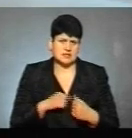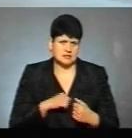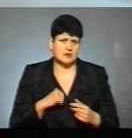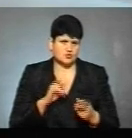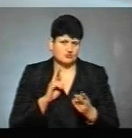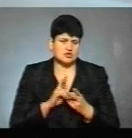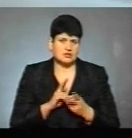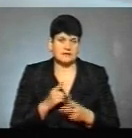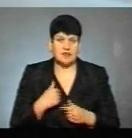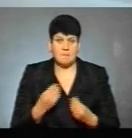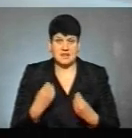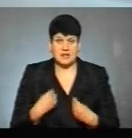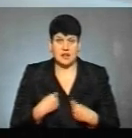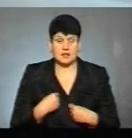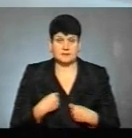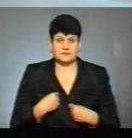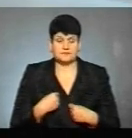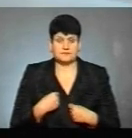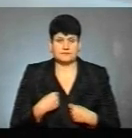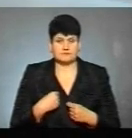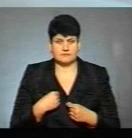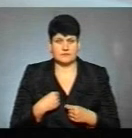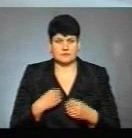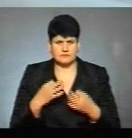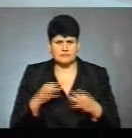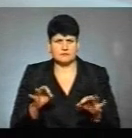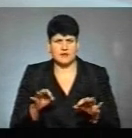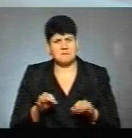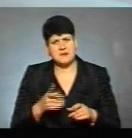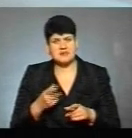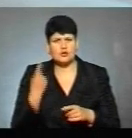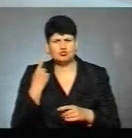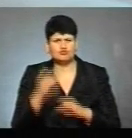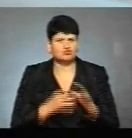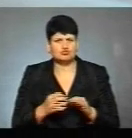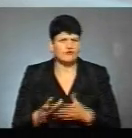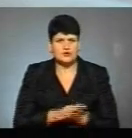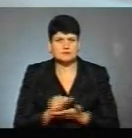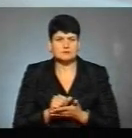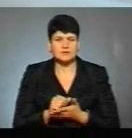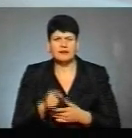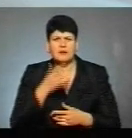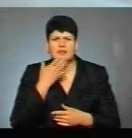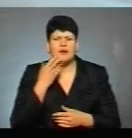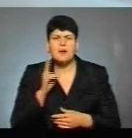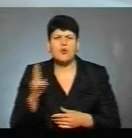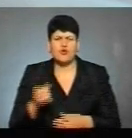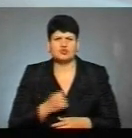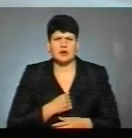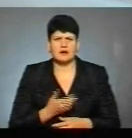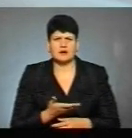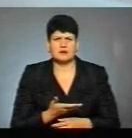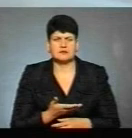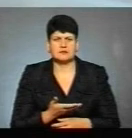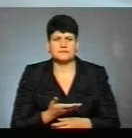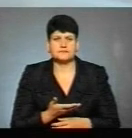зустрічався з такими. Каже, нам би дали команду, та ми би, каже, за добу тут все викурили, каже. Бо там нема кого жаліти, каже. Якби